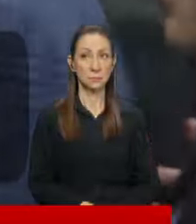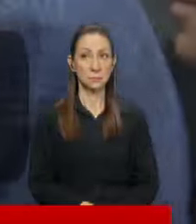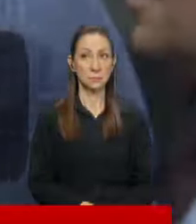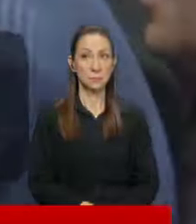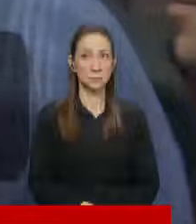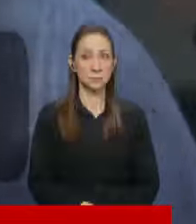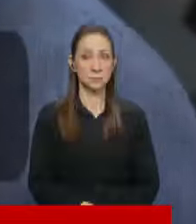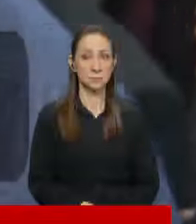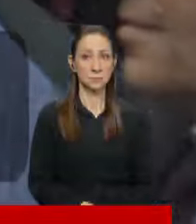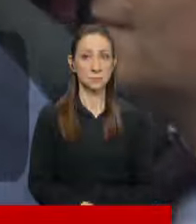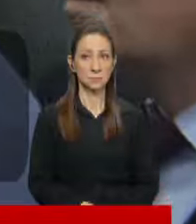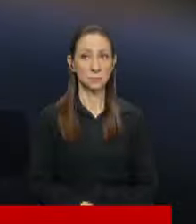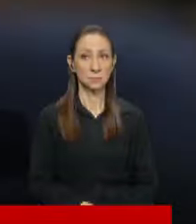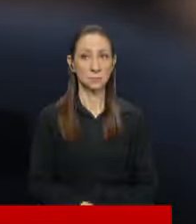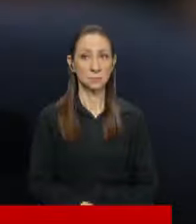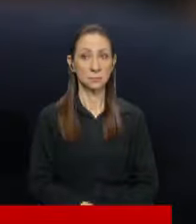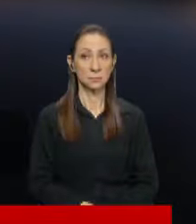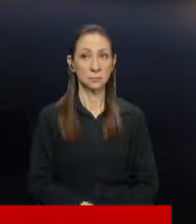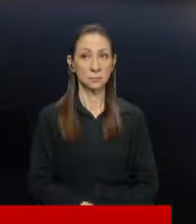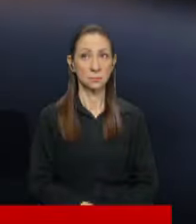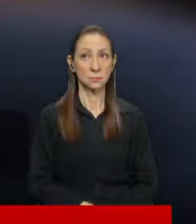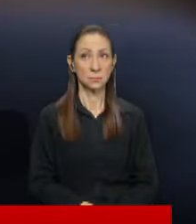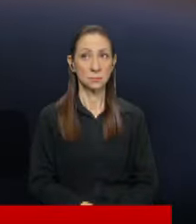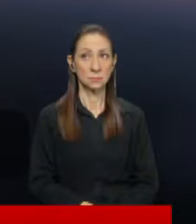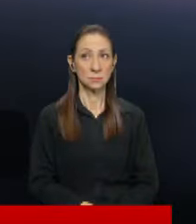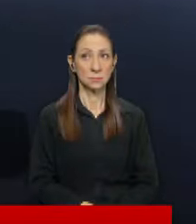İndirim yaptık. 25 yaptık ondan başkanım. Sonra da.